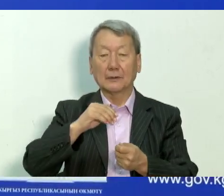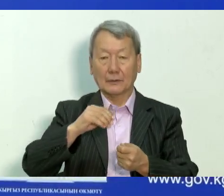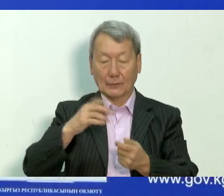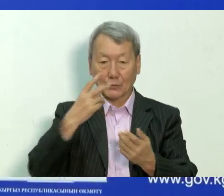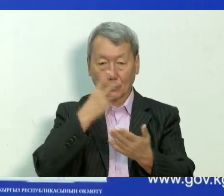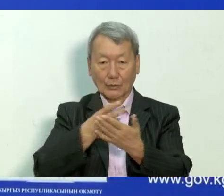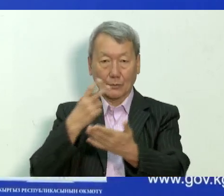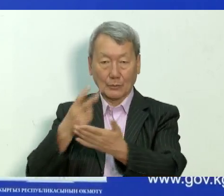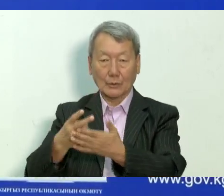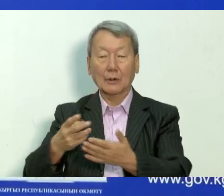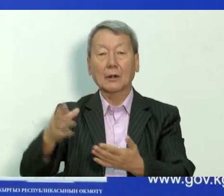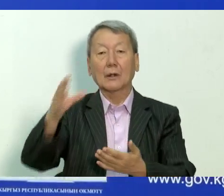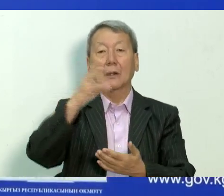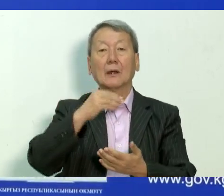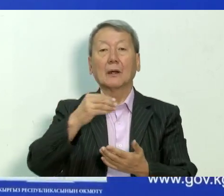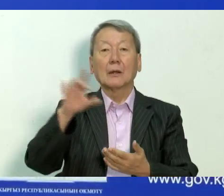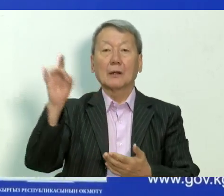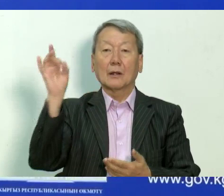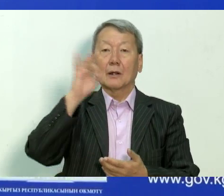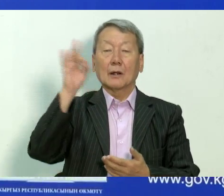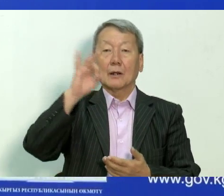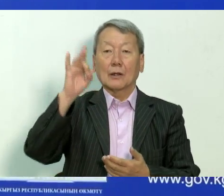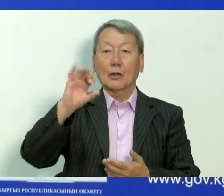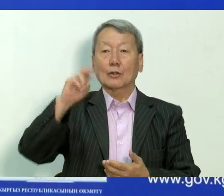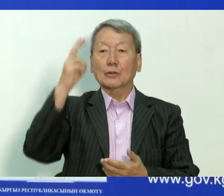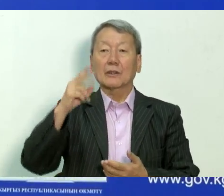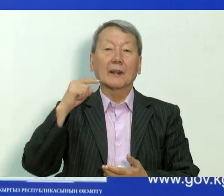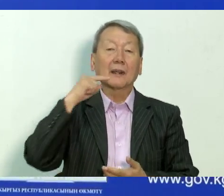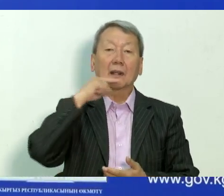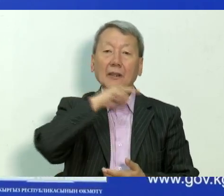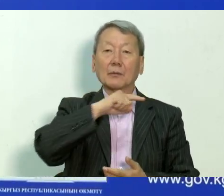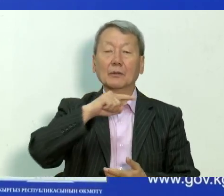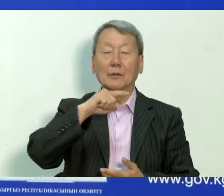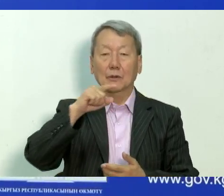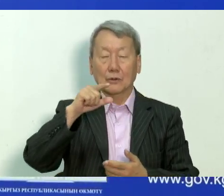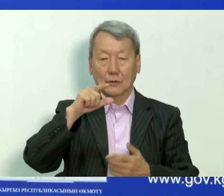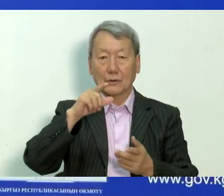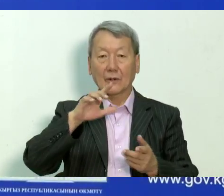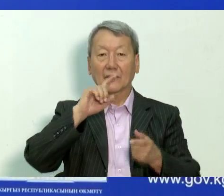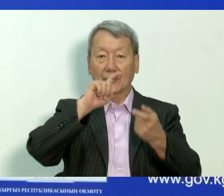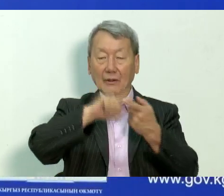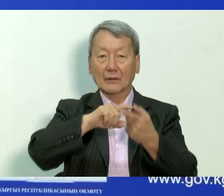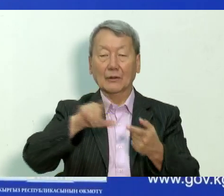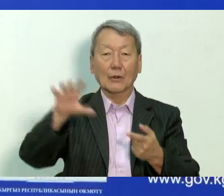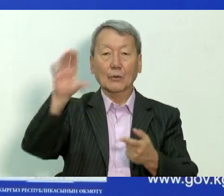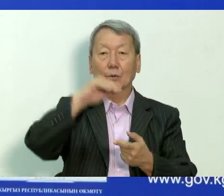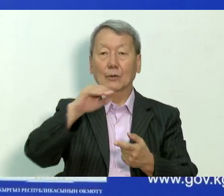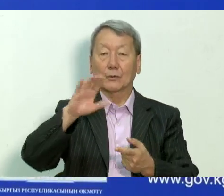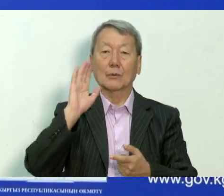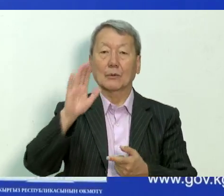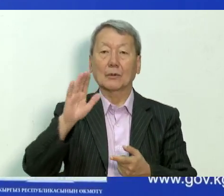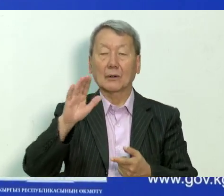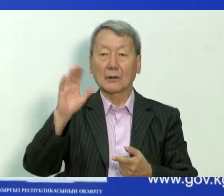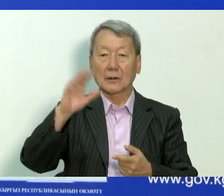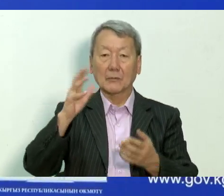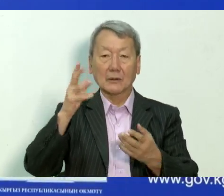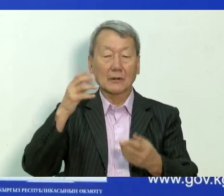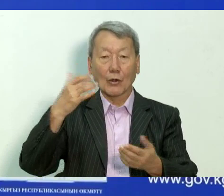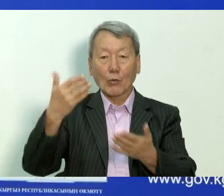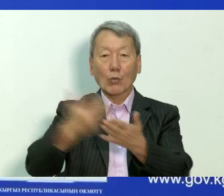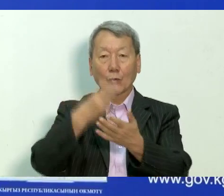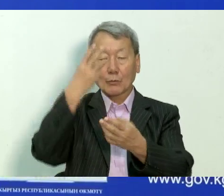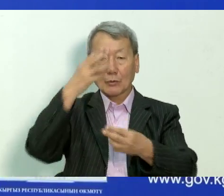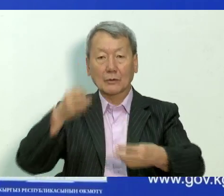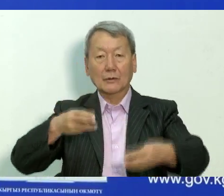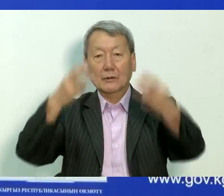белгиледи. Алар республиканын социалдык экономикалык абалын жакшыртууга жана өлкөнү санаптештирүү багытындагы